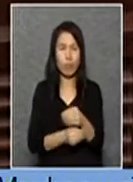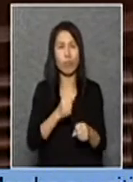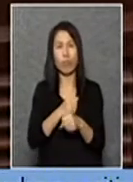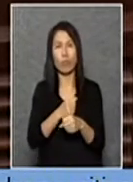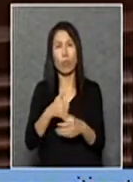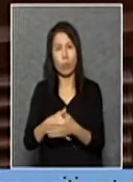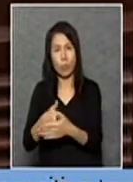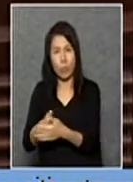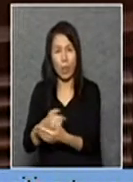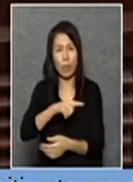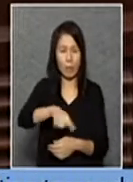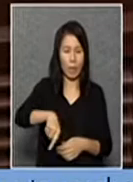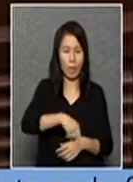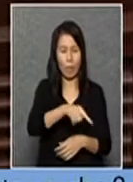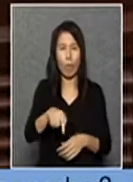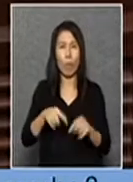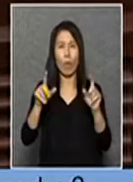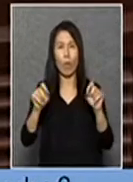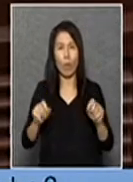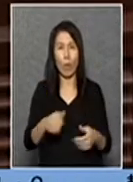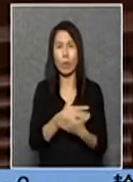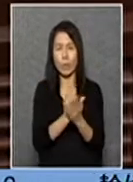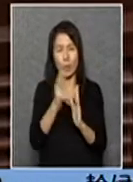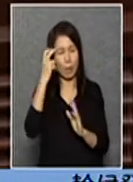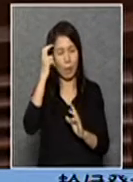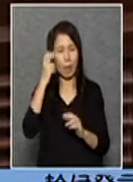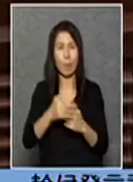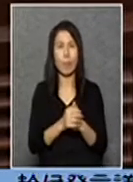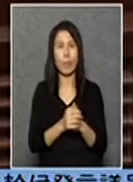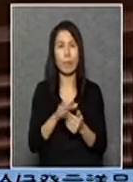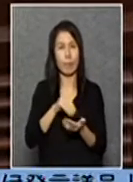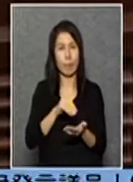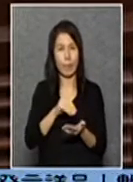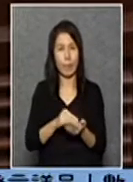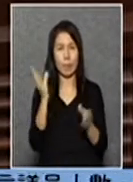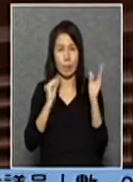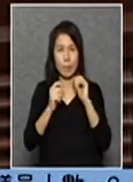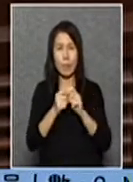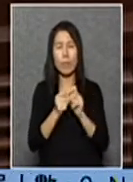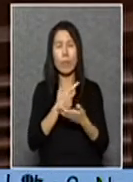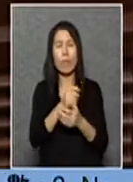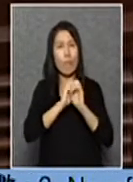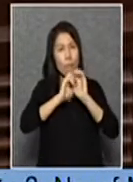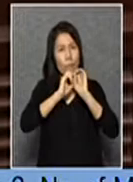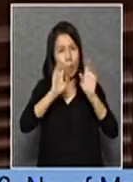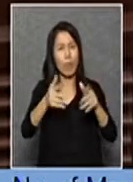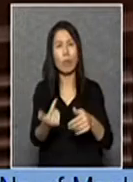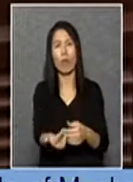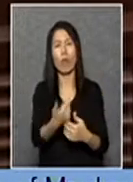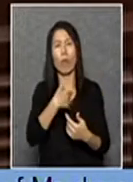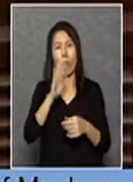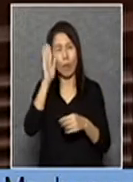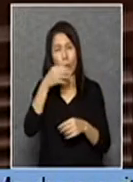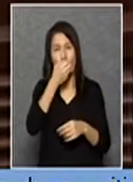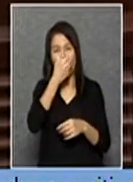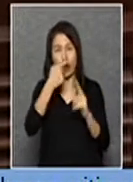如是場地的條件等等，作出綜合的考量，是一定是確保資訊可以適時的發放，讓市民大眾可以透過傳媒